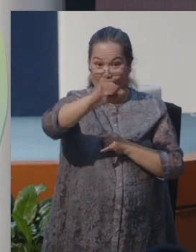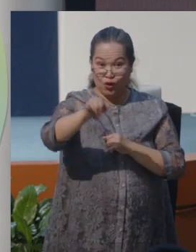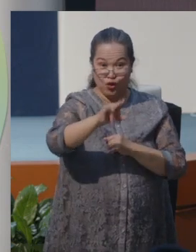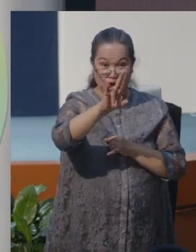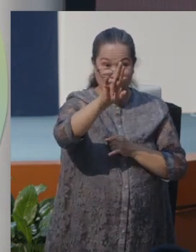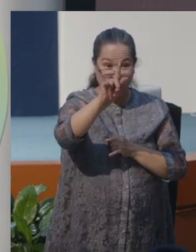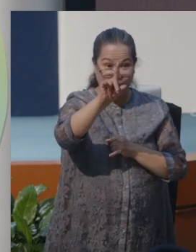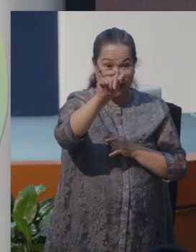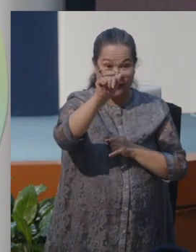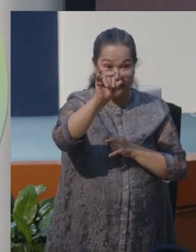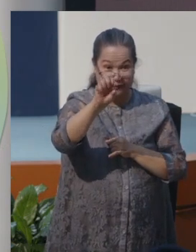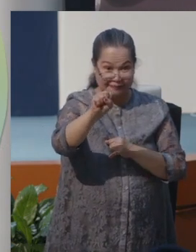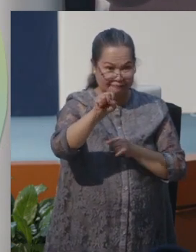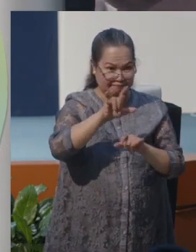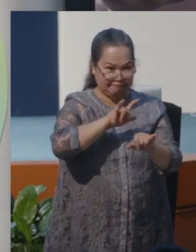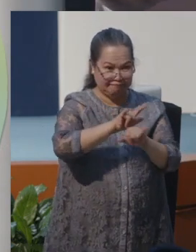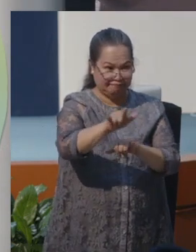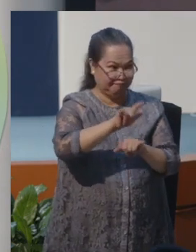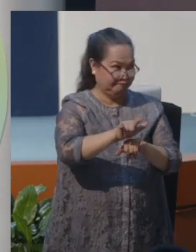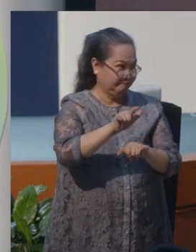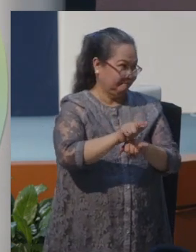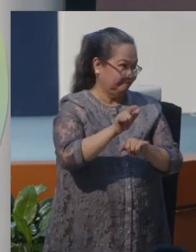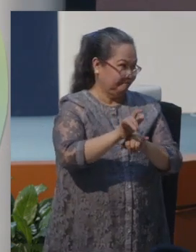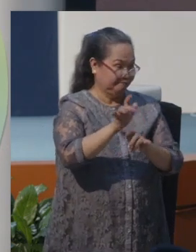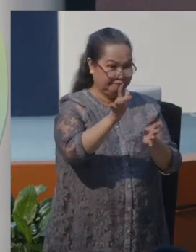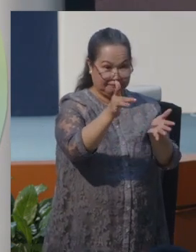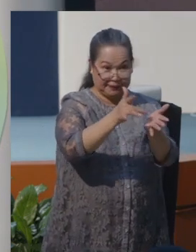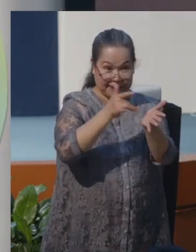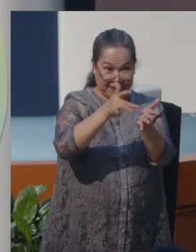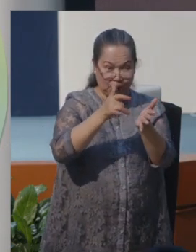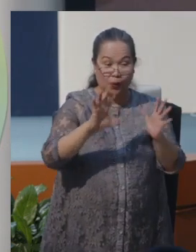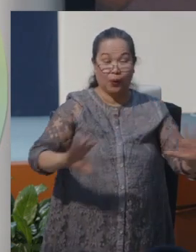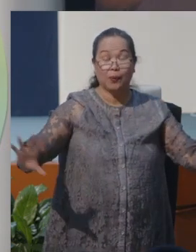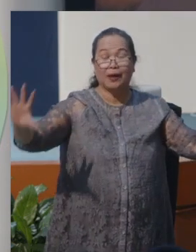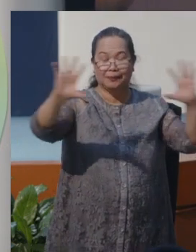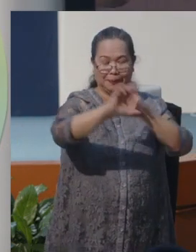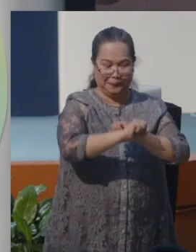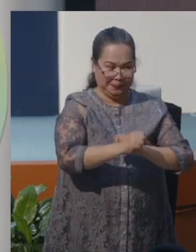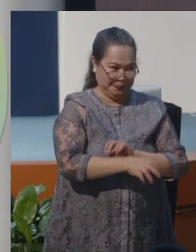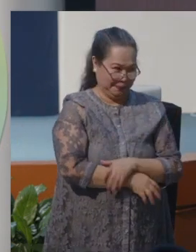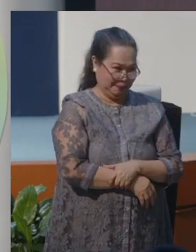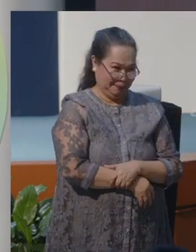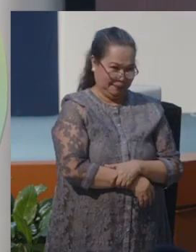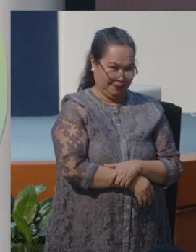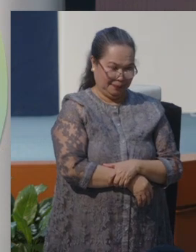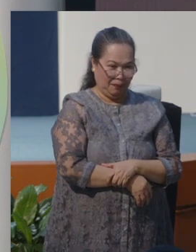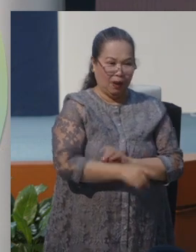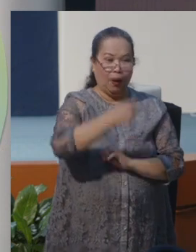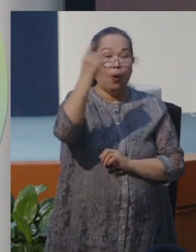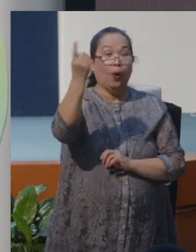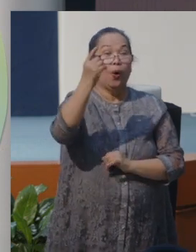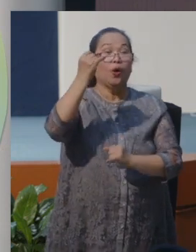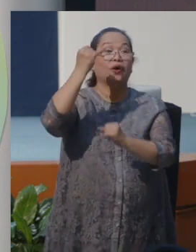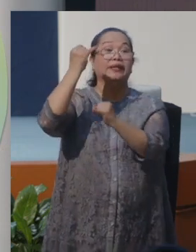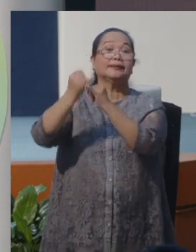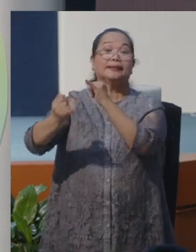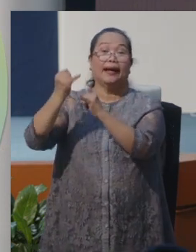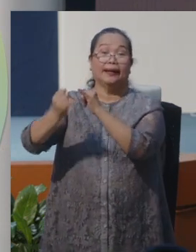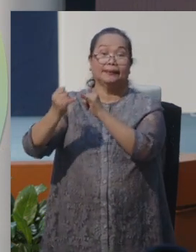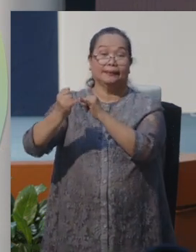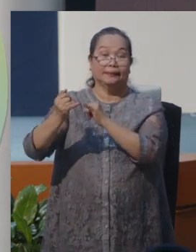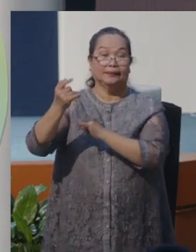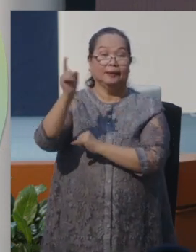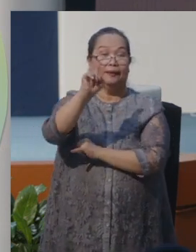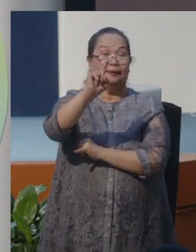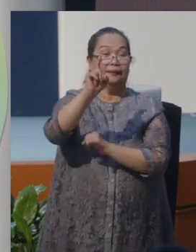Iscariot. At dito po tayo magtatapos. Siya palaging huling binabanggit, siya po ay galing